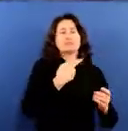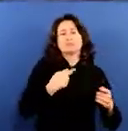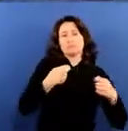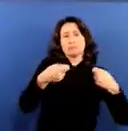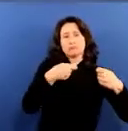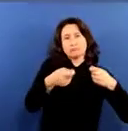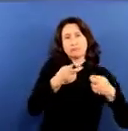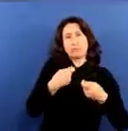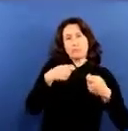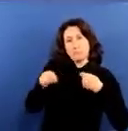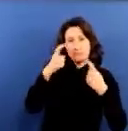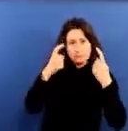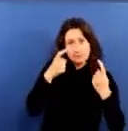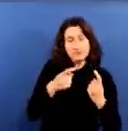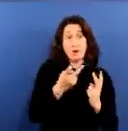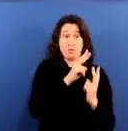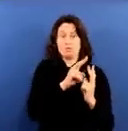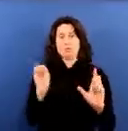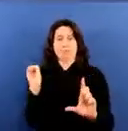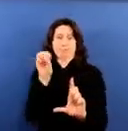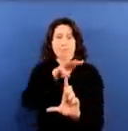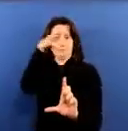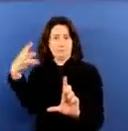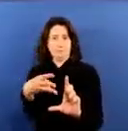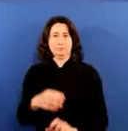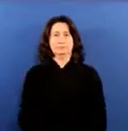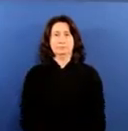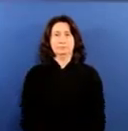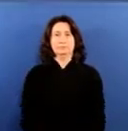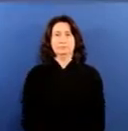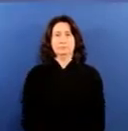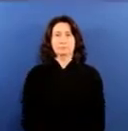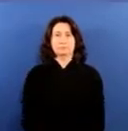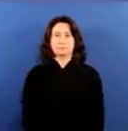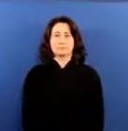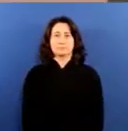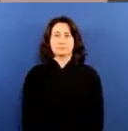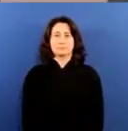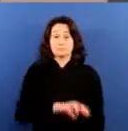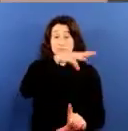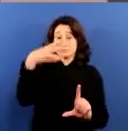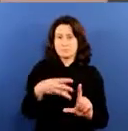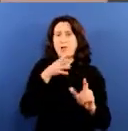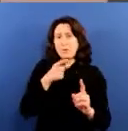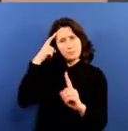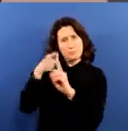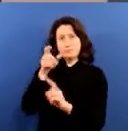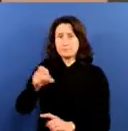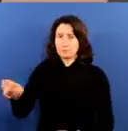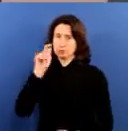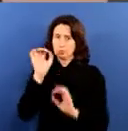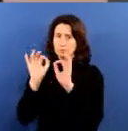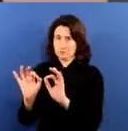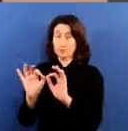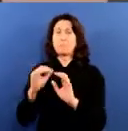bat. Ekoizleak eta merkaturatzaileak arduratzen dira merkaturatze prozesuko fase guztietaz. Produktuak sarean